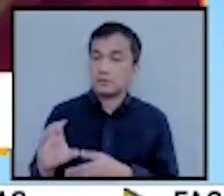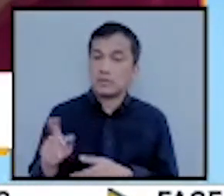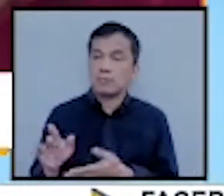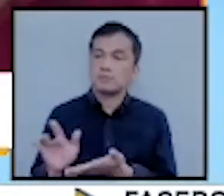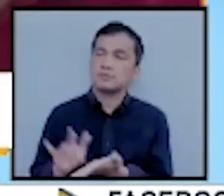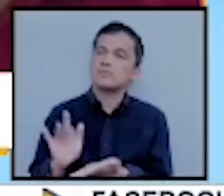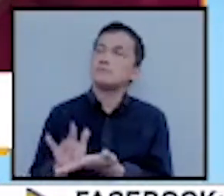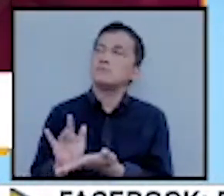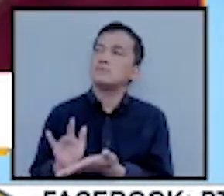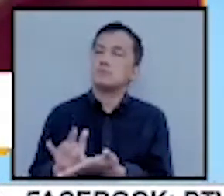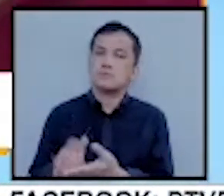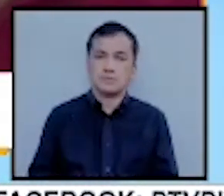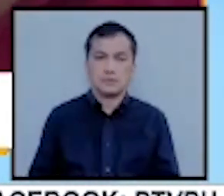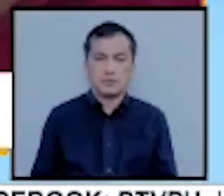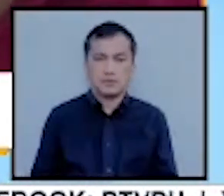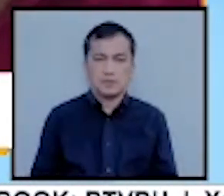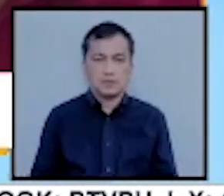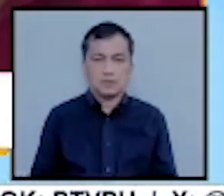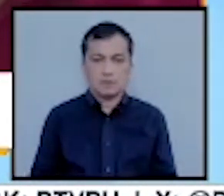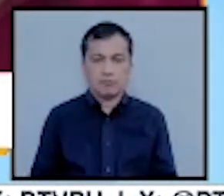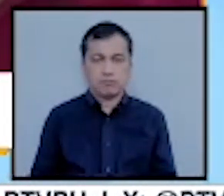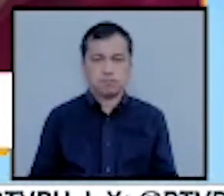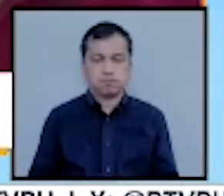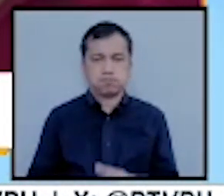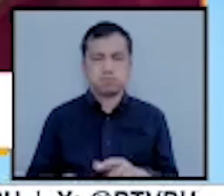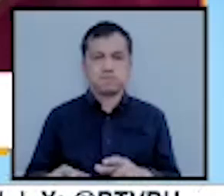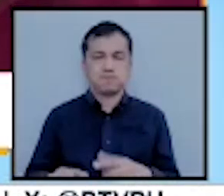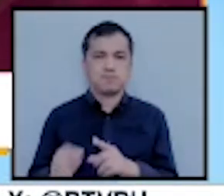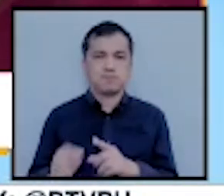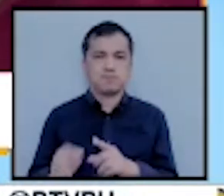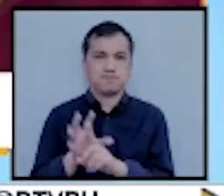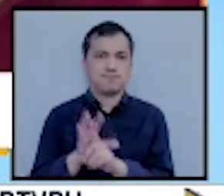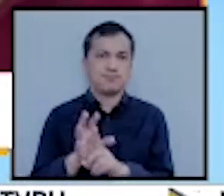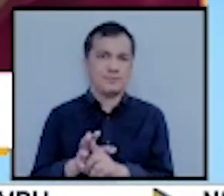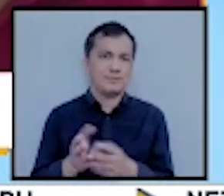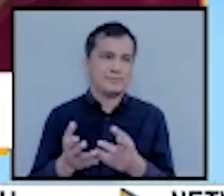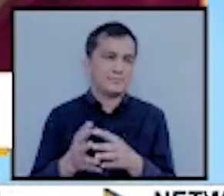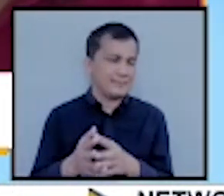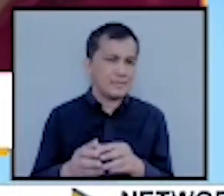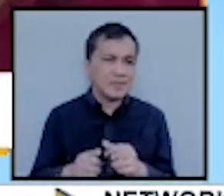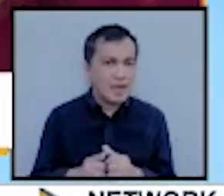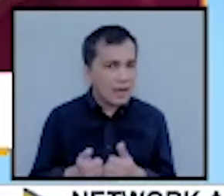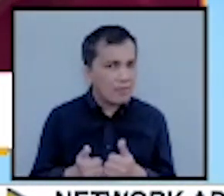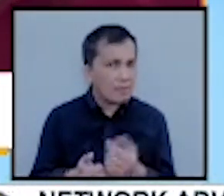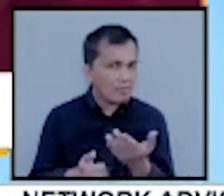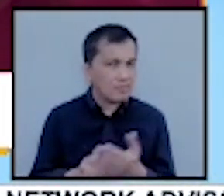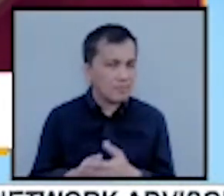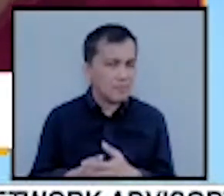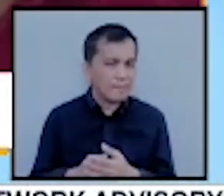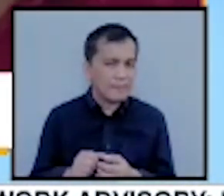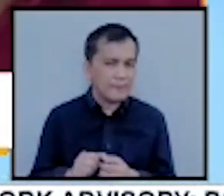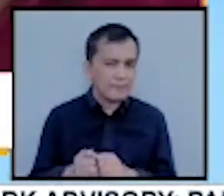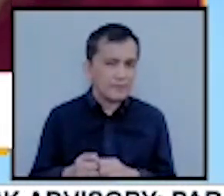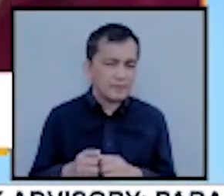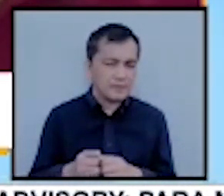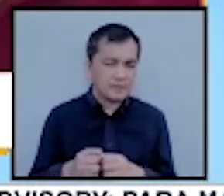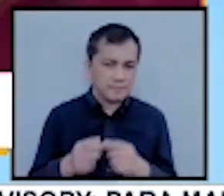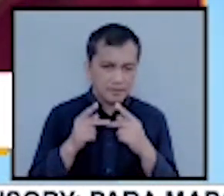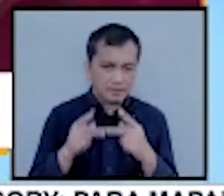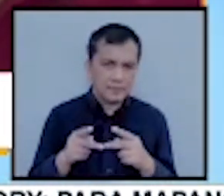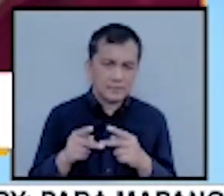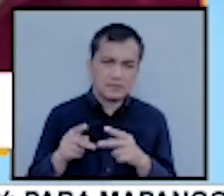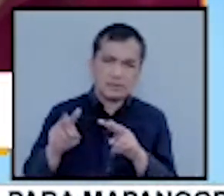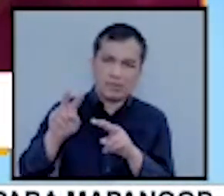mo. Pwede ka na maging viral. Pero, paano naman po yun? Naging public na yung paninira